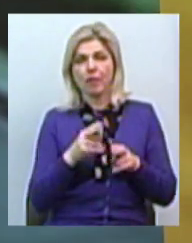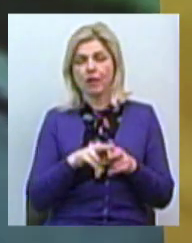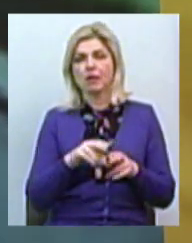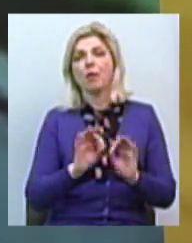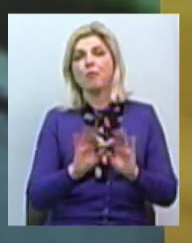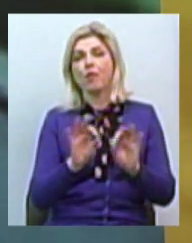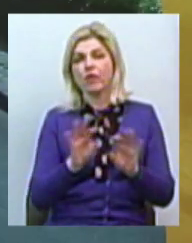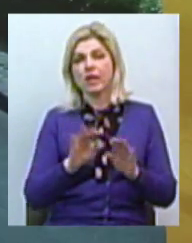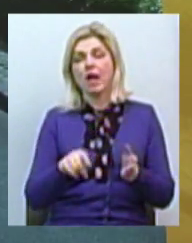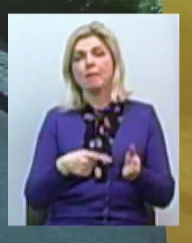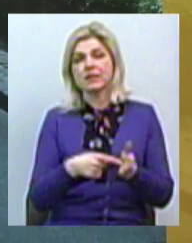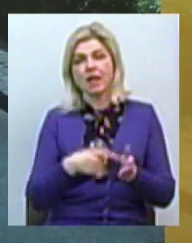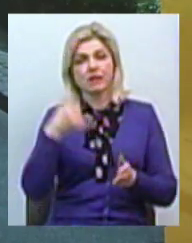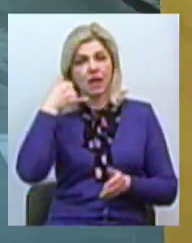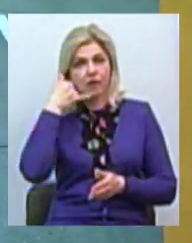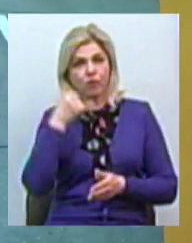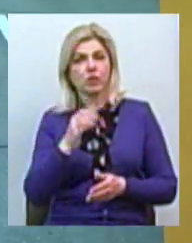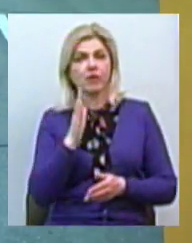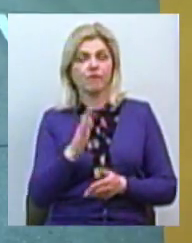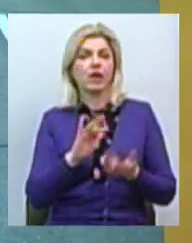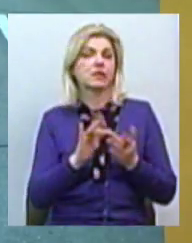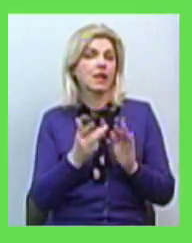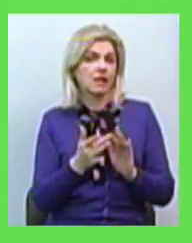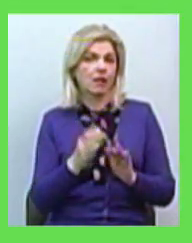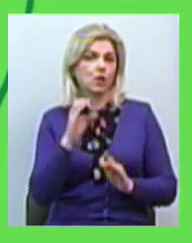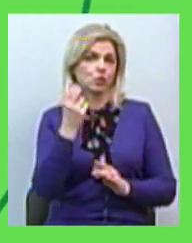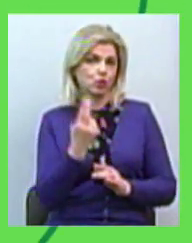у соціальних мережах або на сайті контакт-центру.